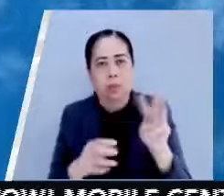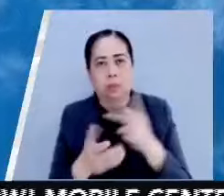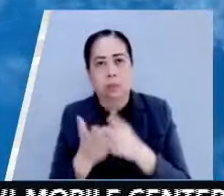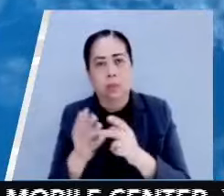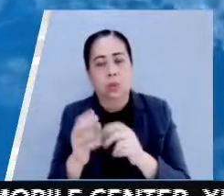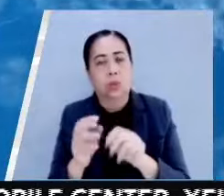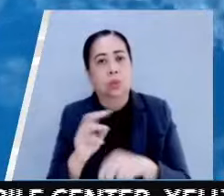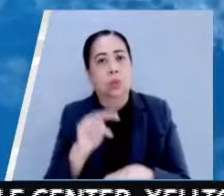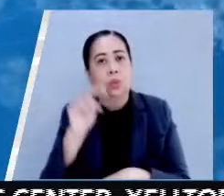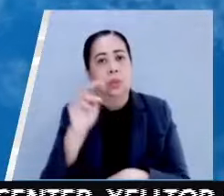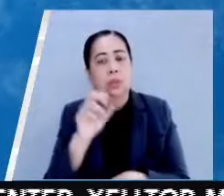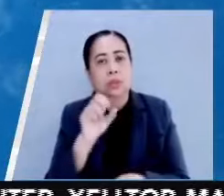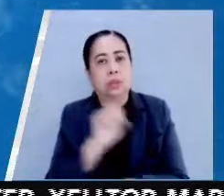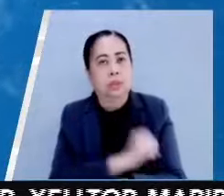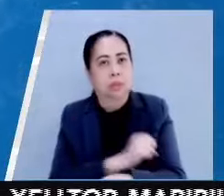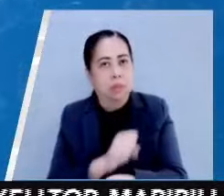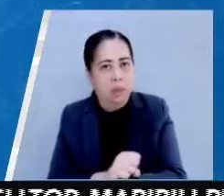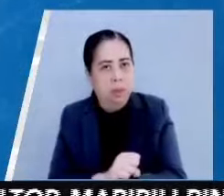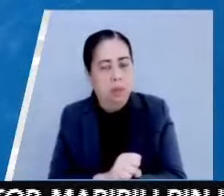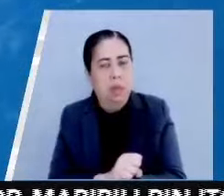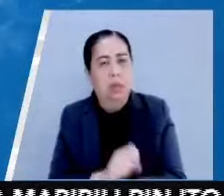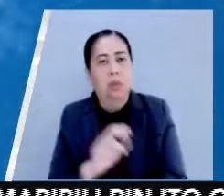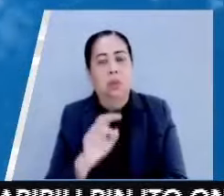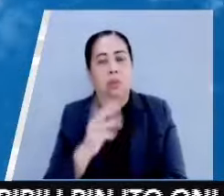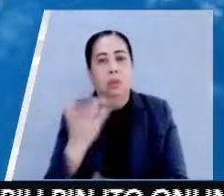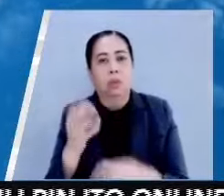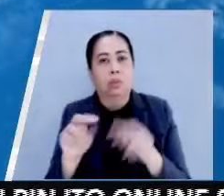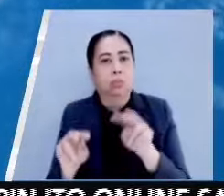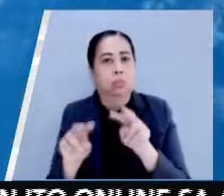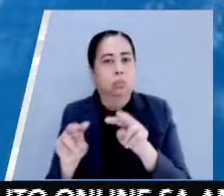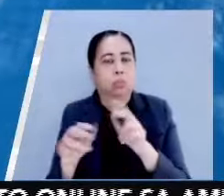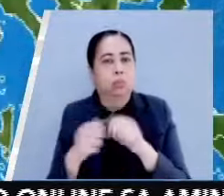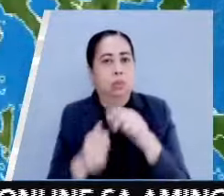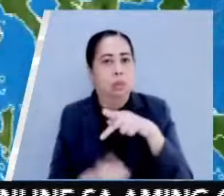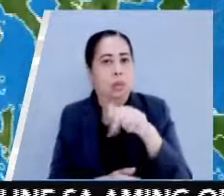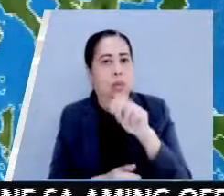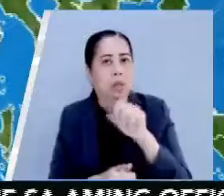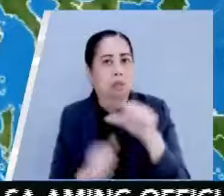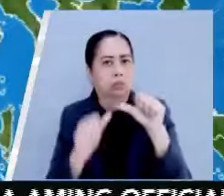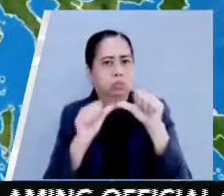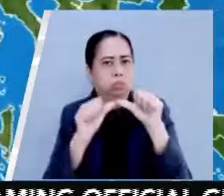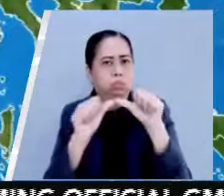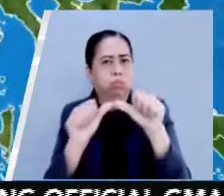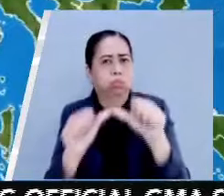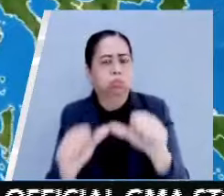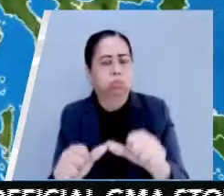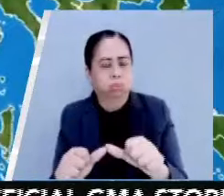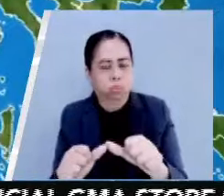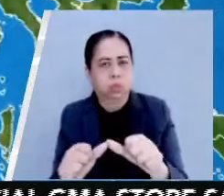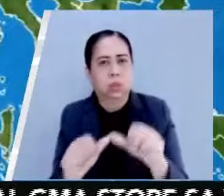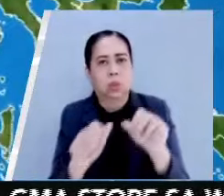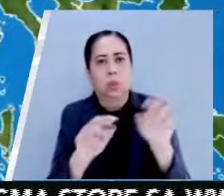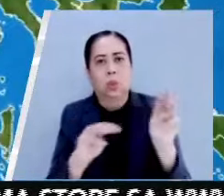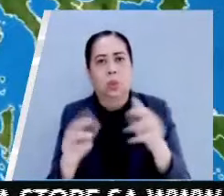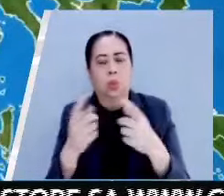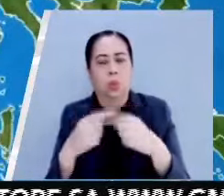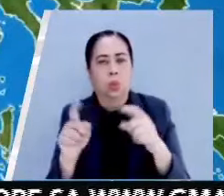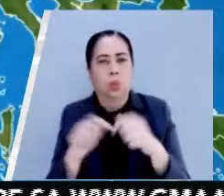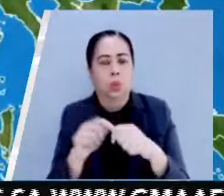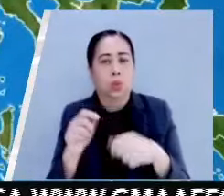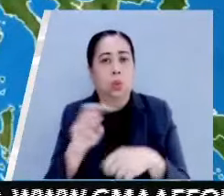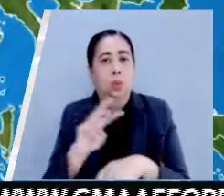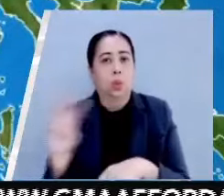at northern portion of Samar. Sa forecast track ng PAGASA, magtutuloy-tuloy ang pagkilos ng bagyo pakanluran sa West Philippine